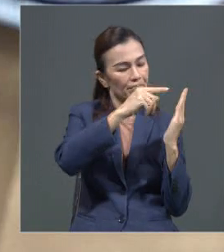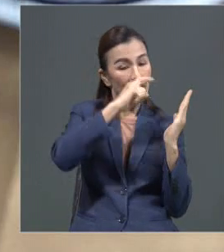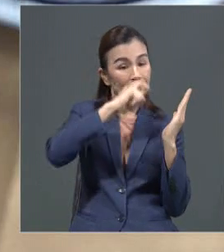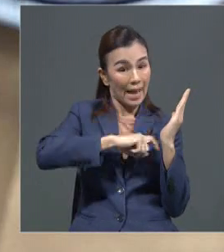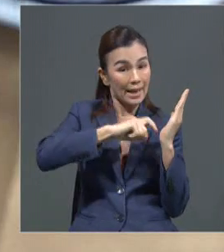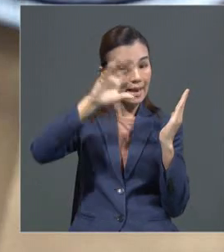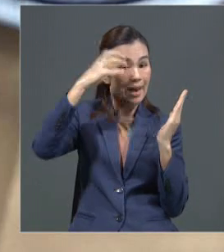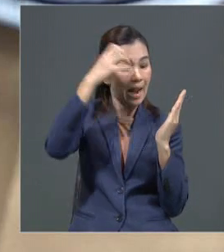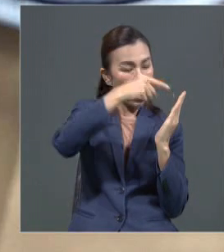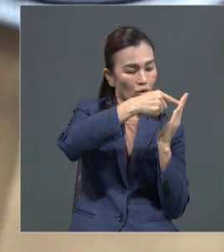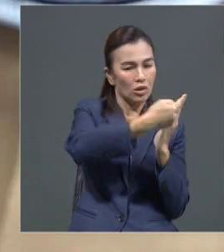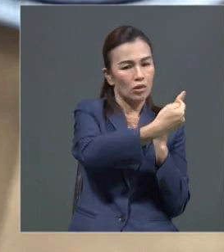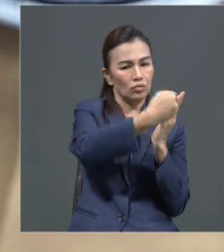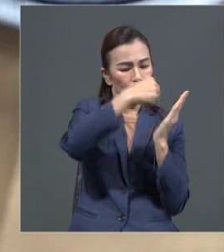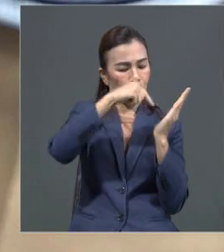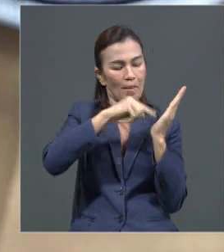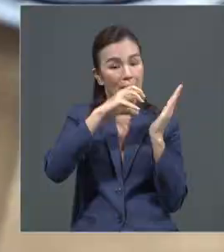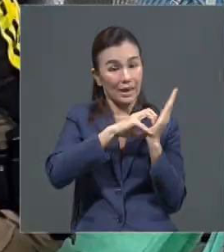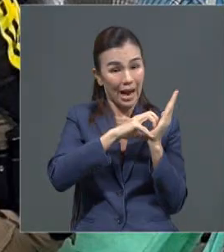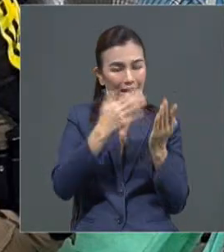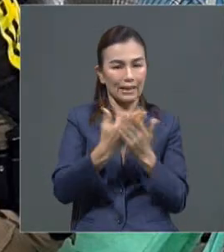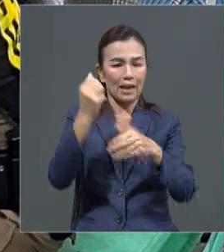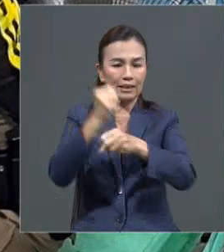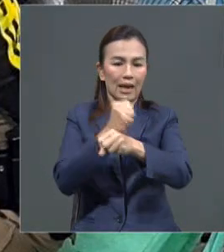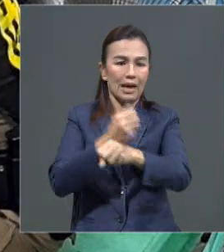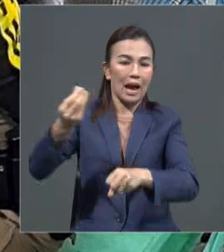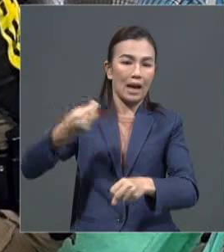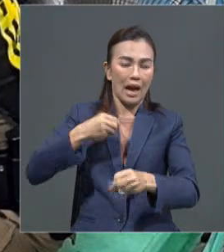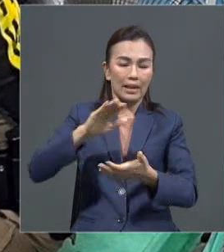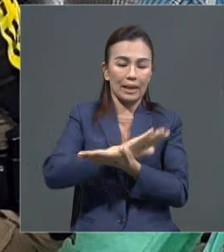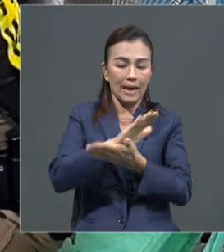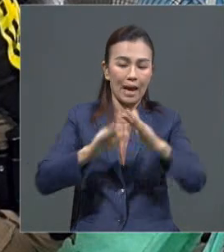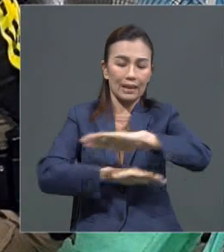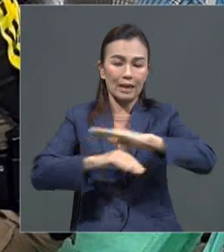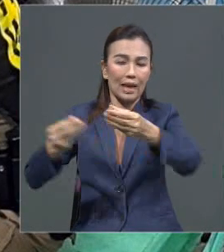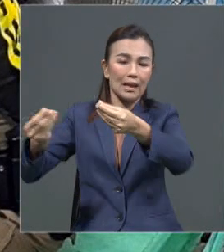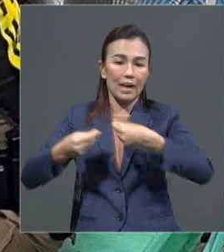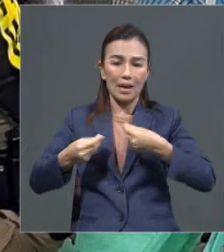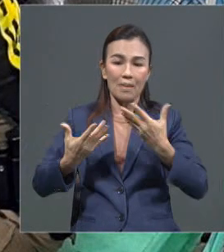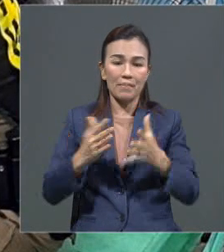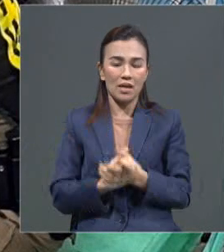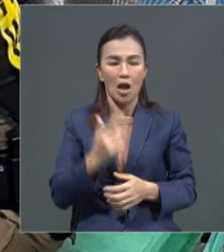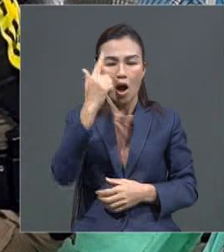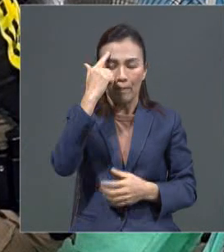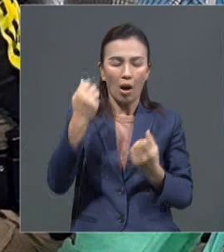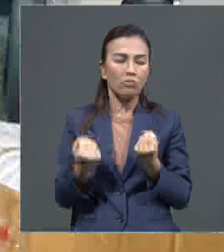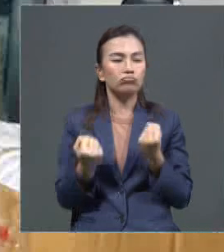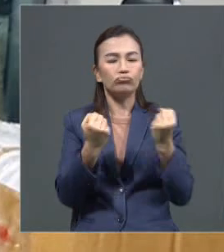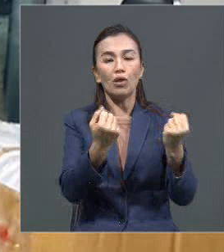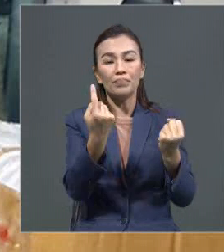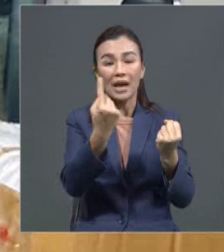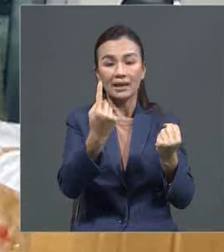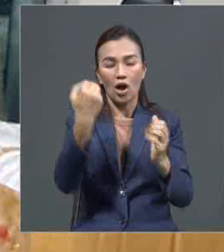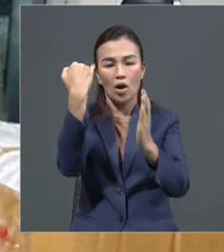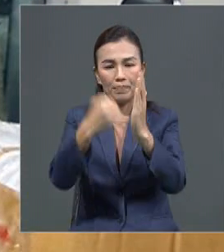ภาคกลางเขาได้รับค่าจ้างมาเป็นเที่ยวๆนะคะนายจ้างไม่ได้ให้เอกสารอะไรมาเลยเกี่ยวกับสินค้าที่เขาขนมาเจ้าหน้าที่ก็เลยแจ้ง